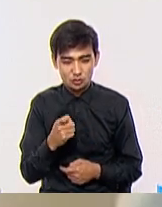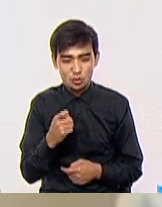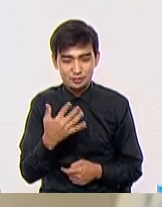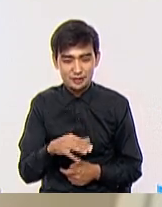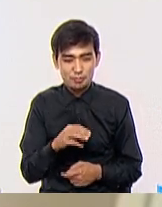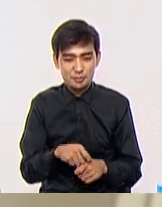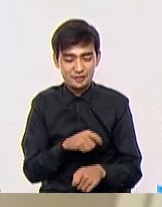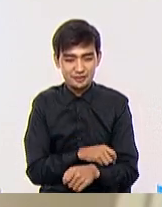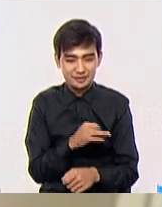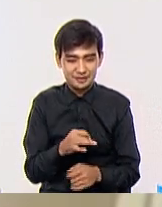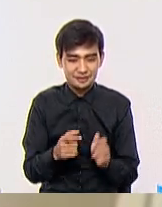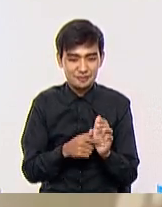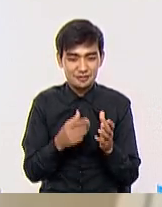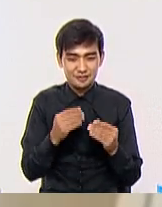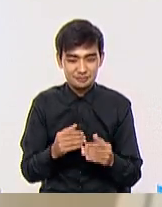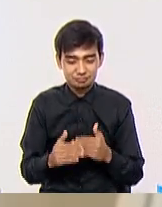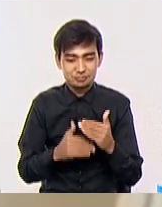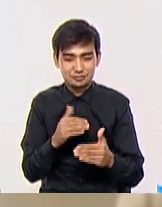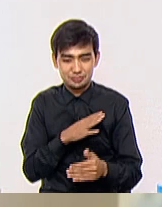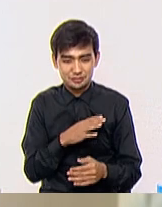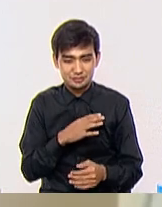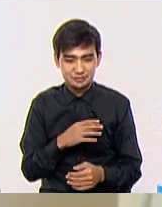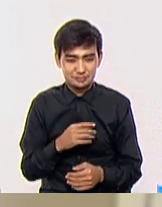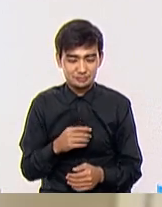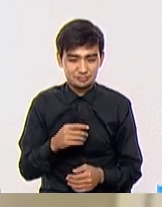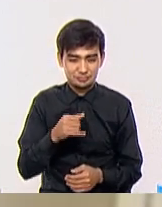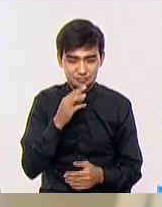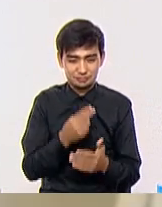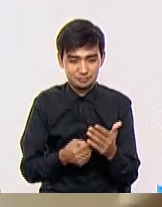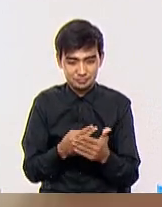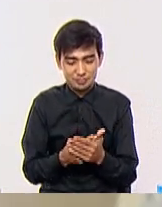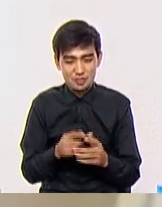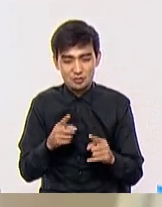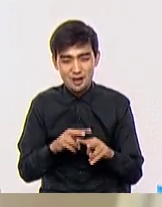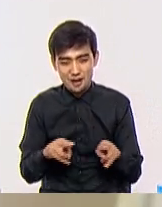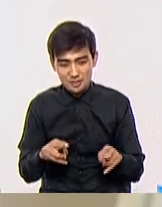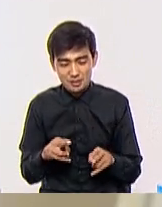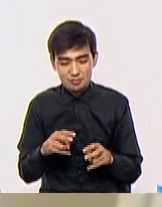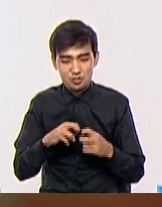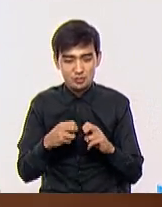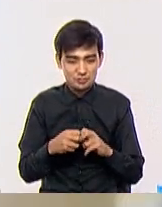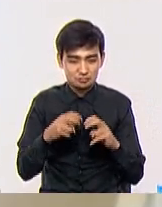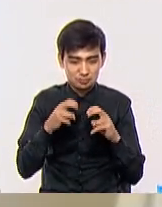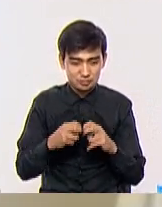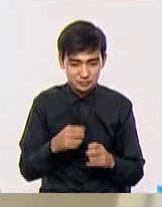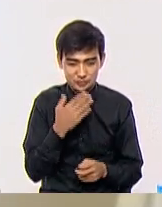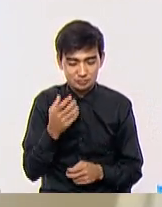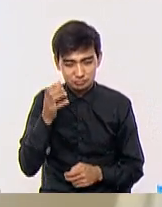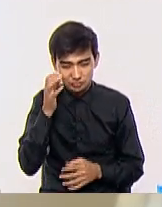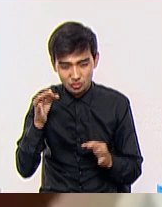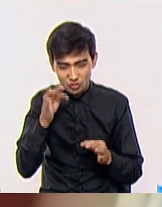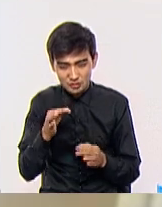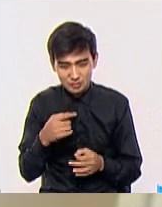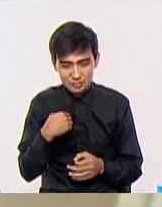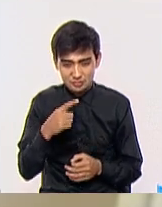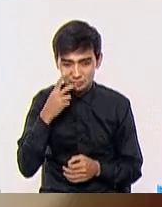күні біздікілер кризиске тап болады, барғаннан кейін организм бағынбайды, сонда қазір жеңіліп жатқан болуы мүмкін деді. Неге осындай нәрселер сарапқа алынбайды? Тұрыңыз, неге ғылыми негіз болмайды? Біз айдаладағы